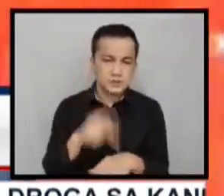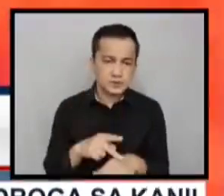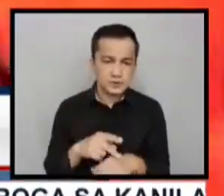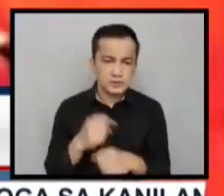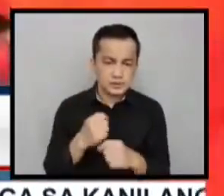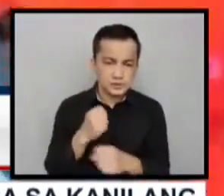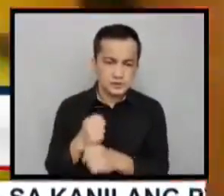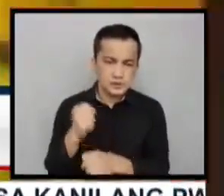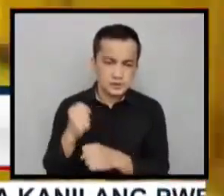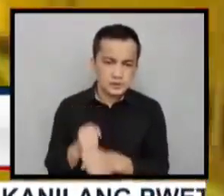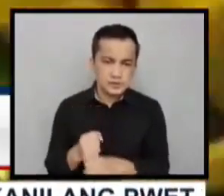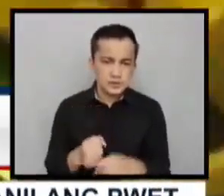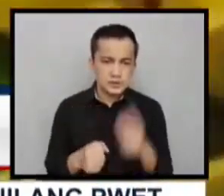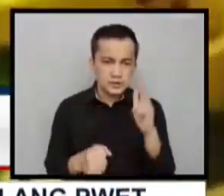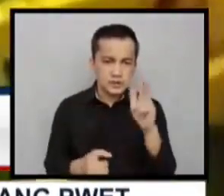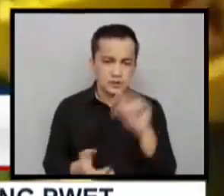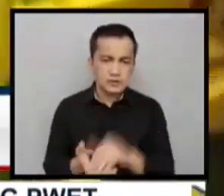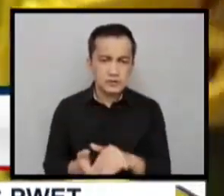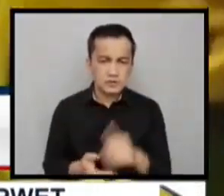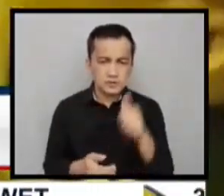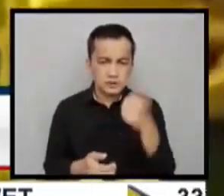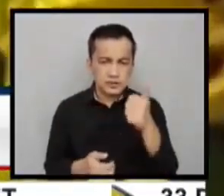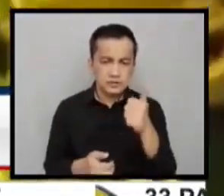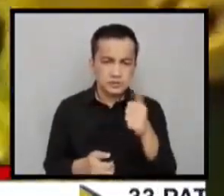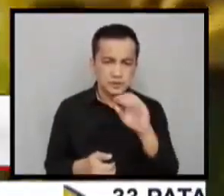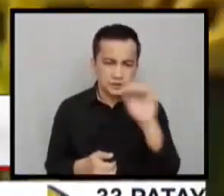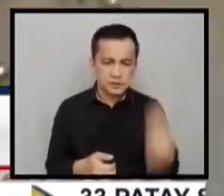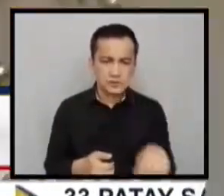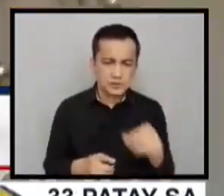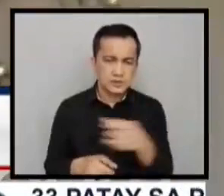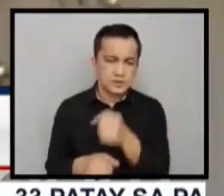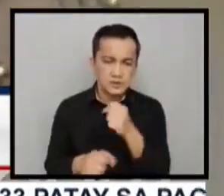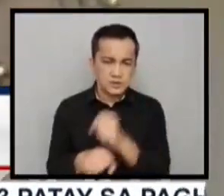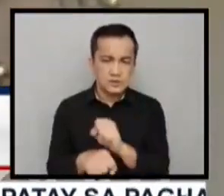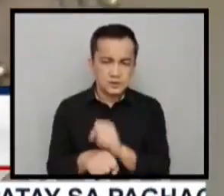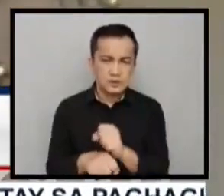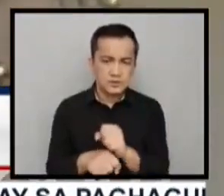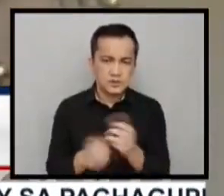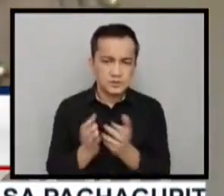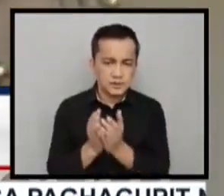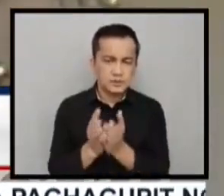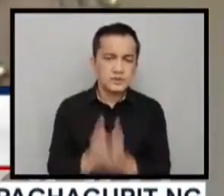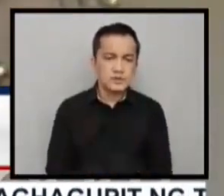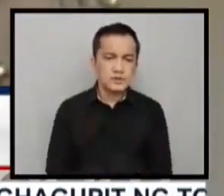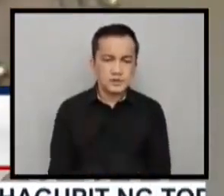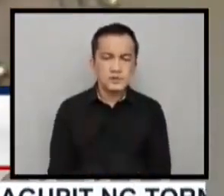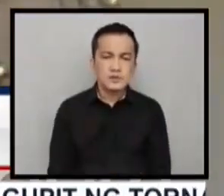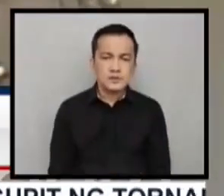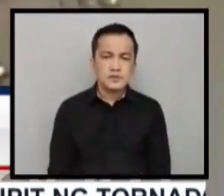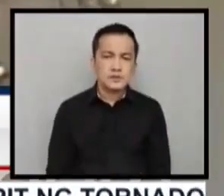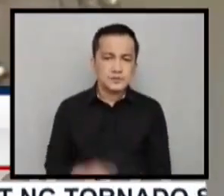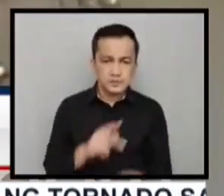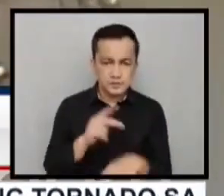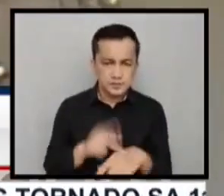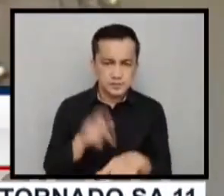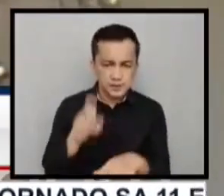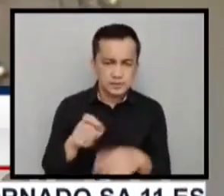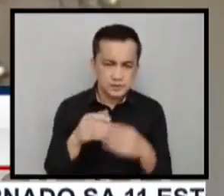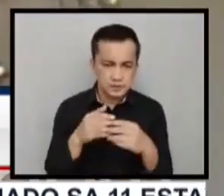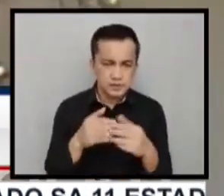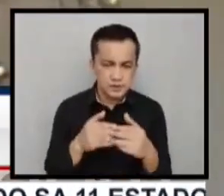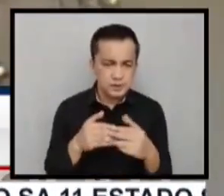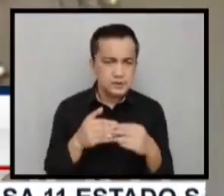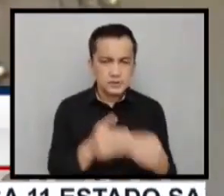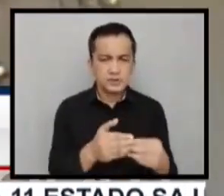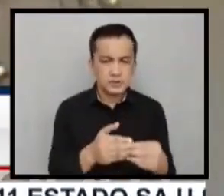o 10% lamang ang nakakakuha ng trabaho sa mga barko. The Philippines continues to maintain its leadership because it has a number of